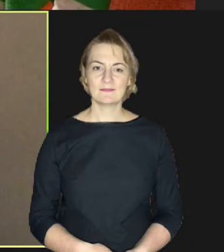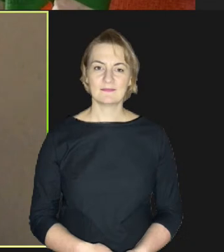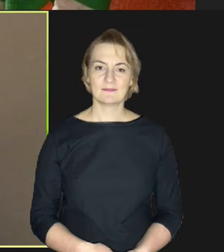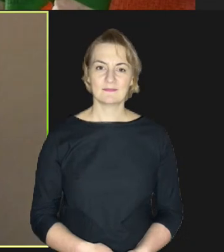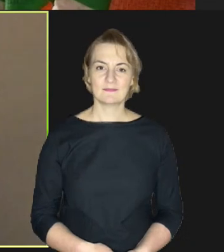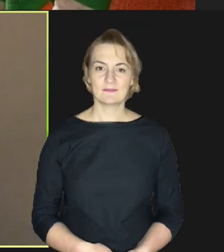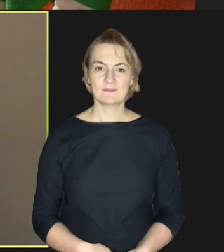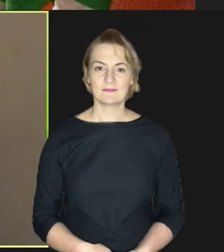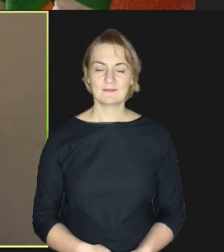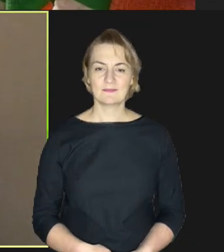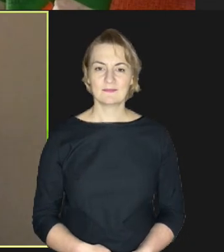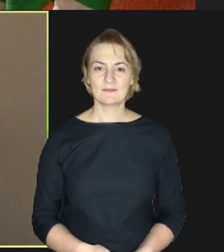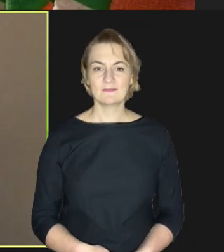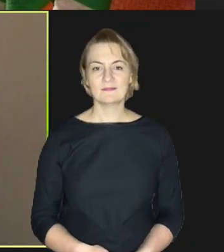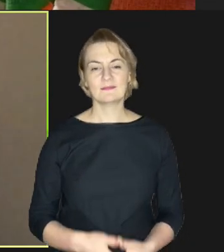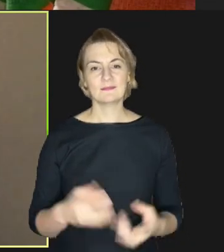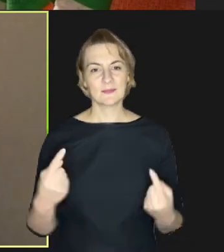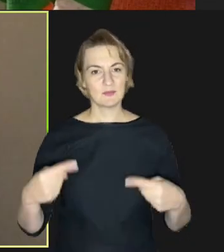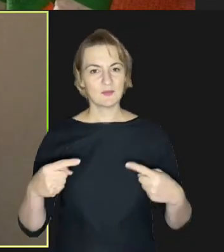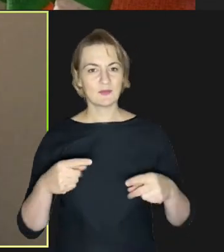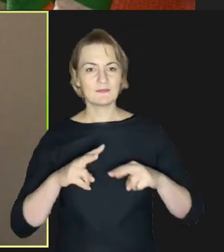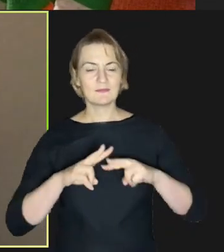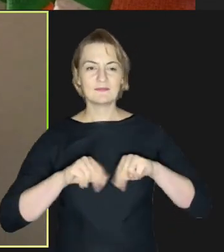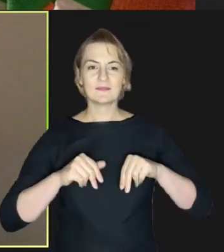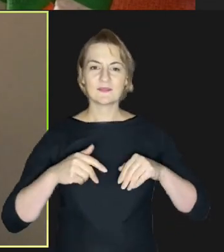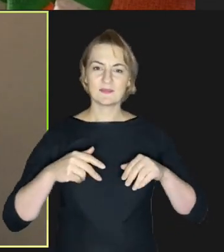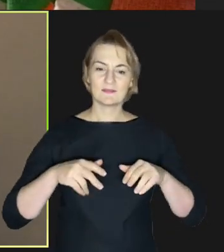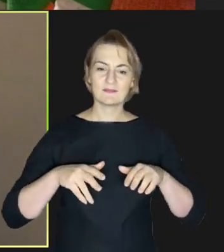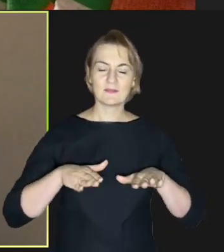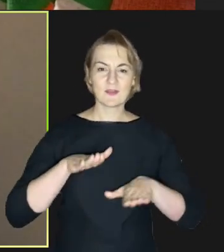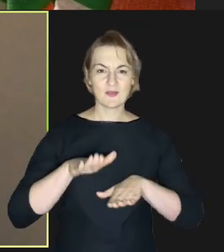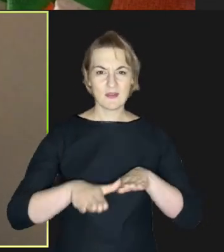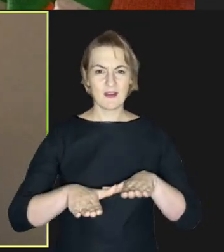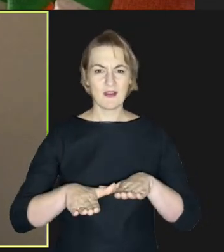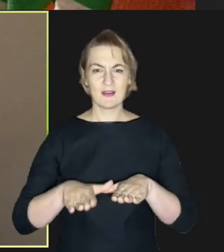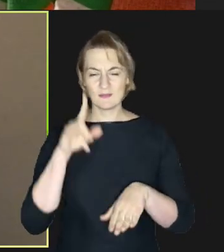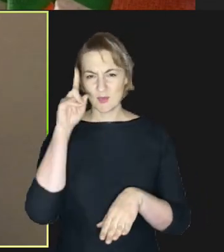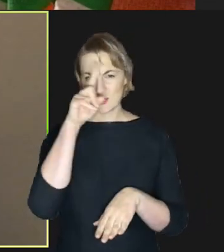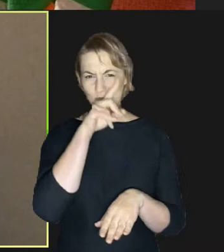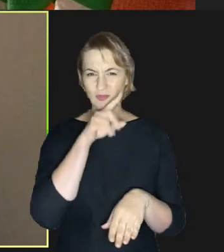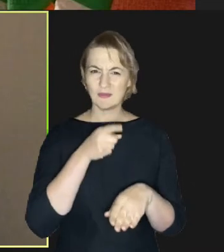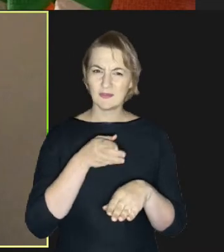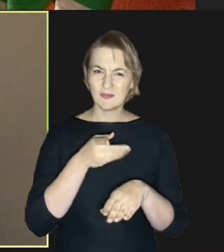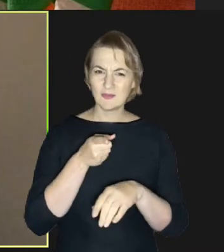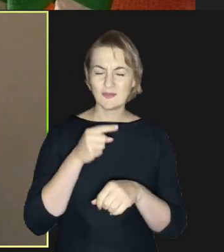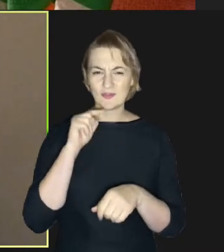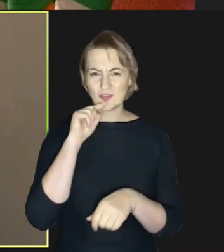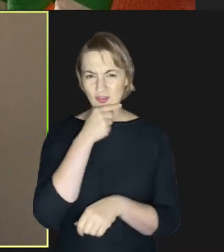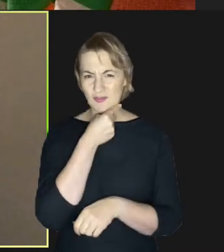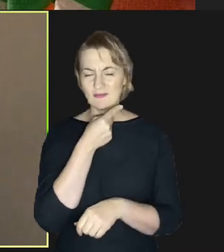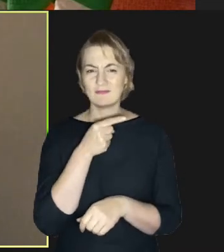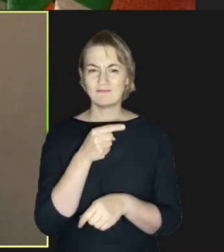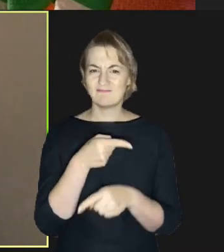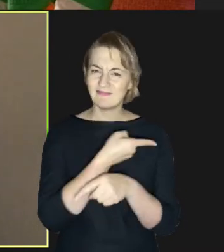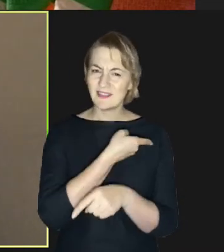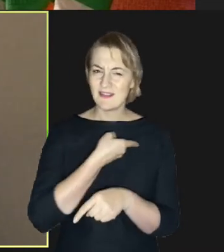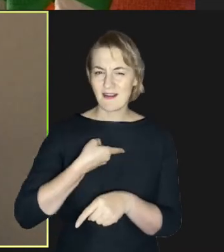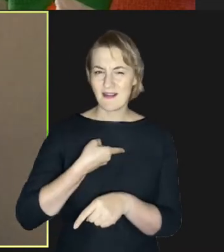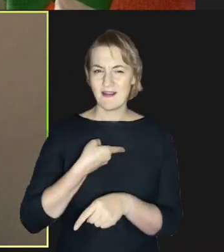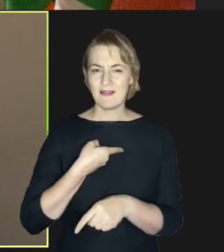śladów jakichś w ludzkich emocjach, w ludzkich sercach negatywnych, prawda, w ich zranień.